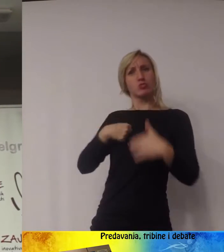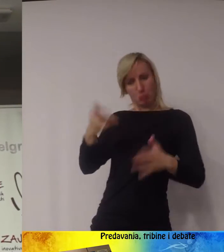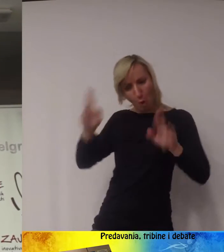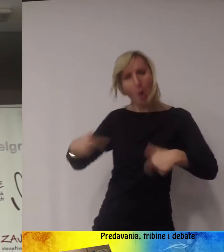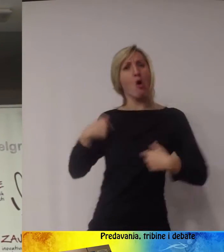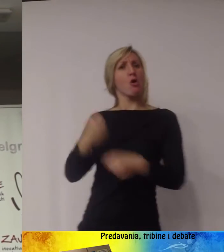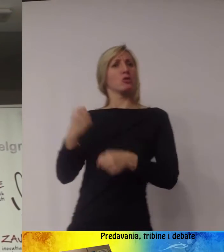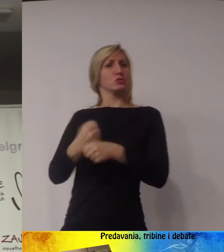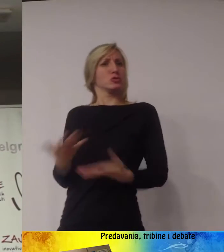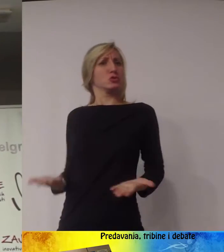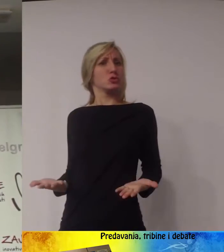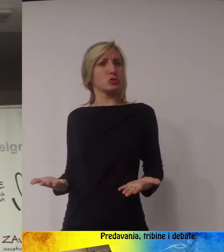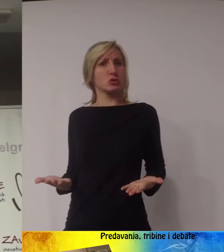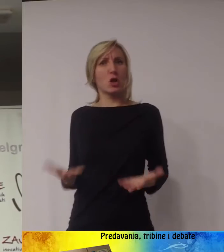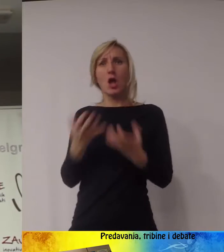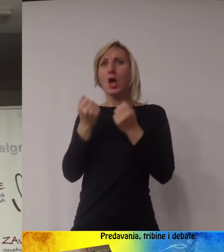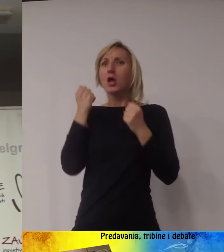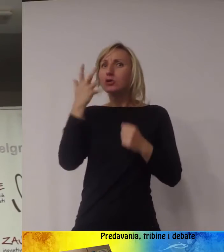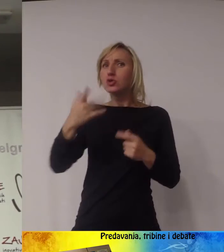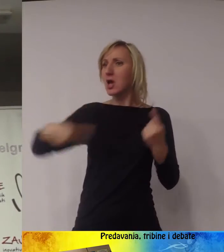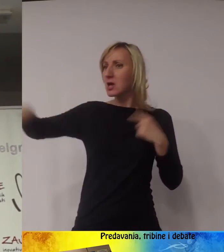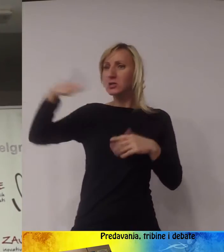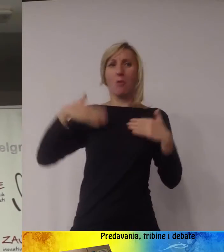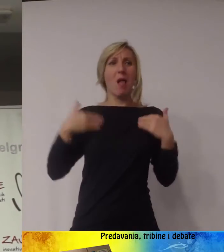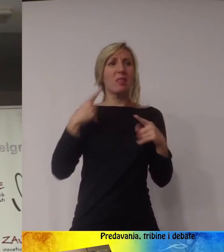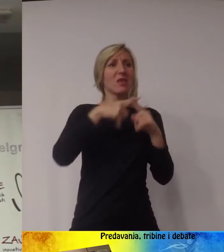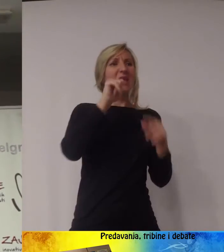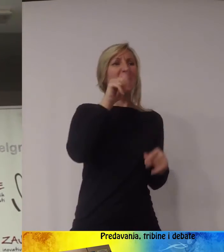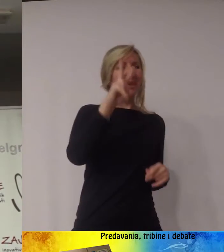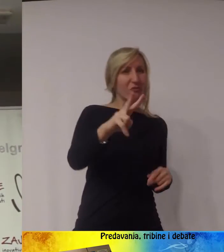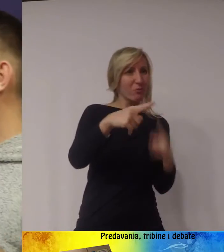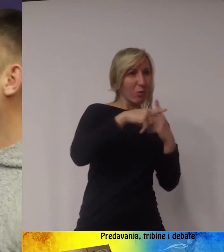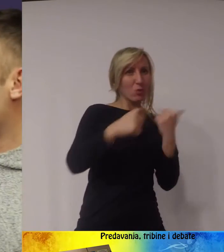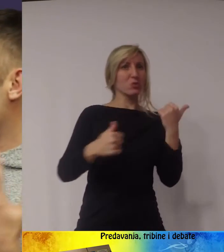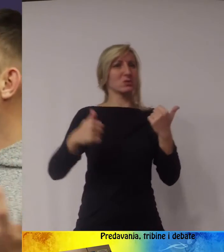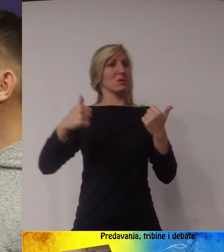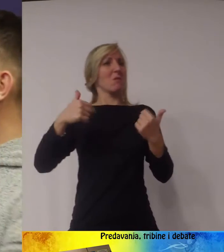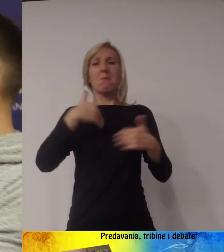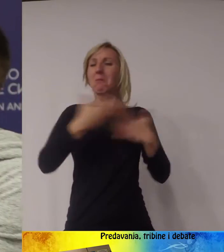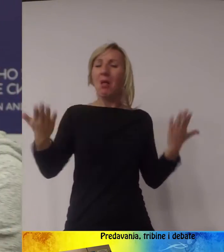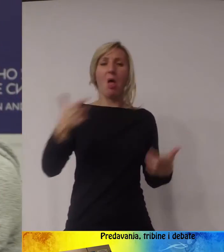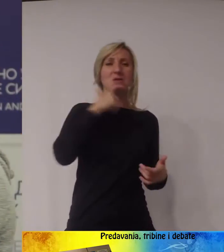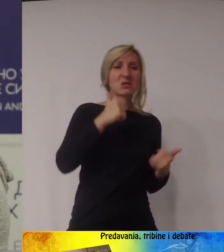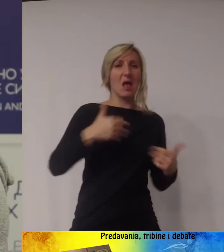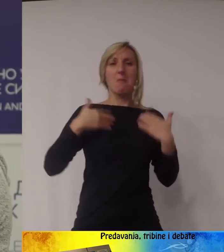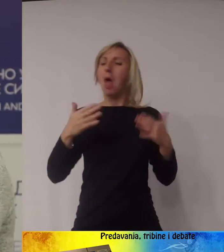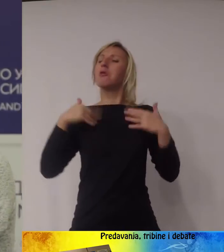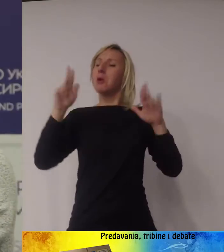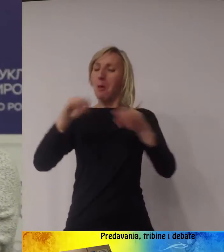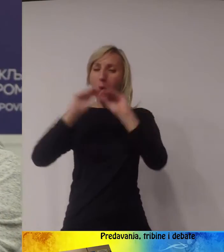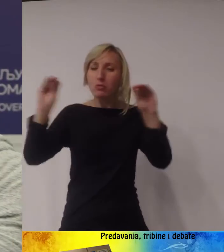našim ljudima koji žive sa HIV-om, bili oni mladi ili stari, imamo predavanja, razne tribine,